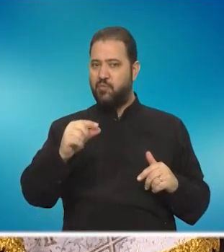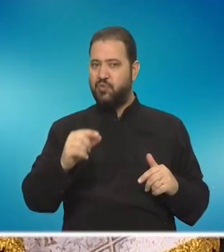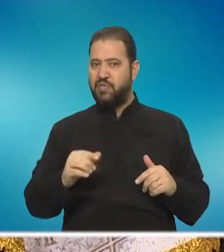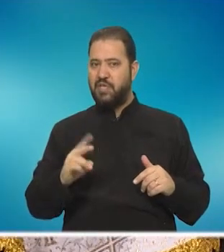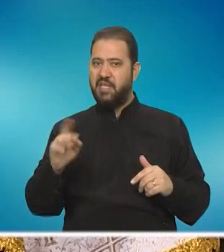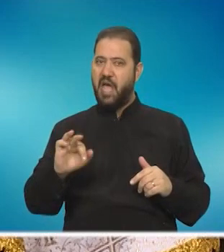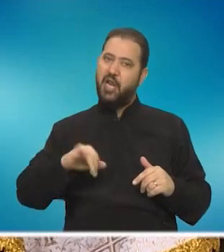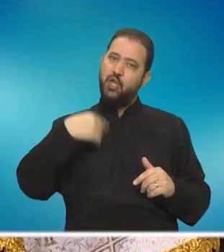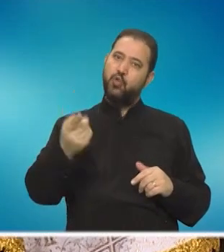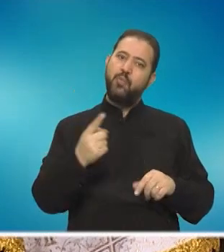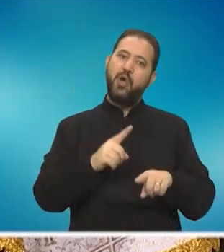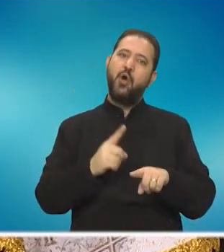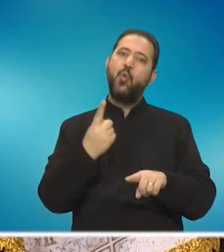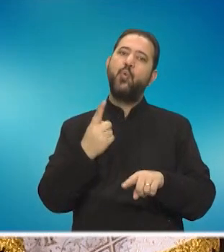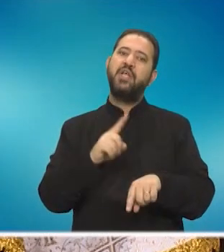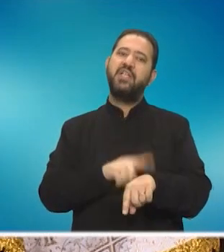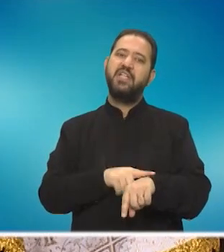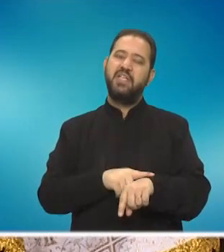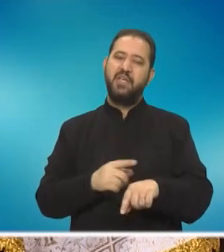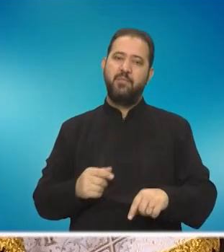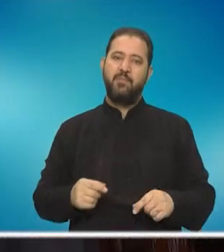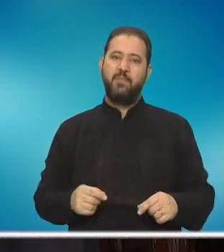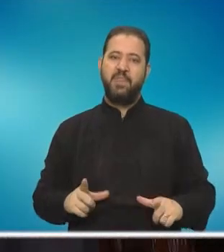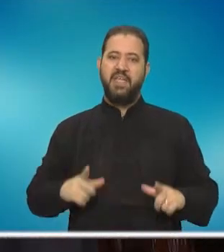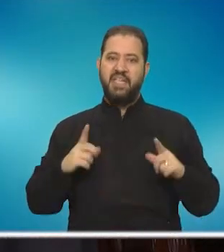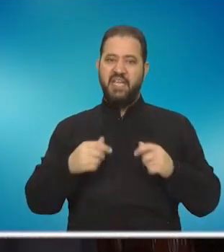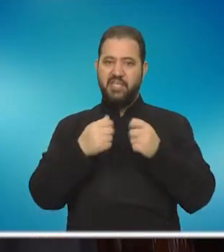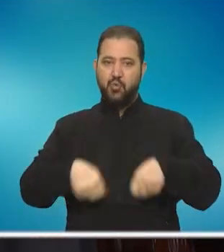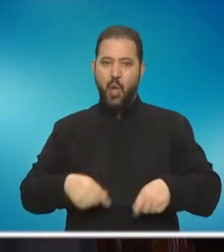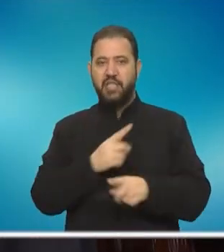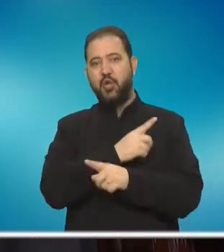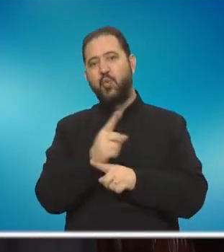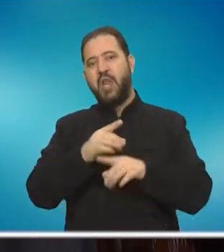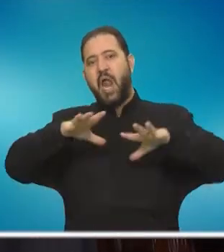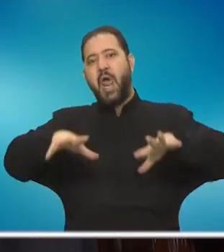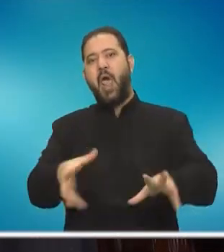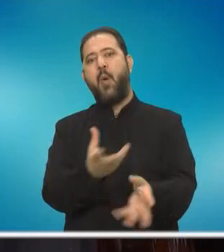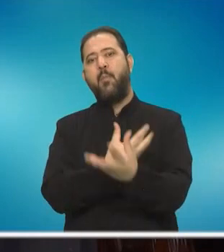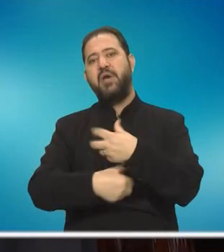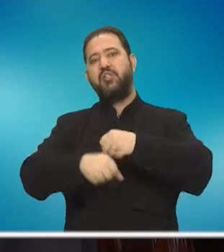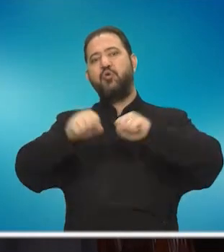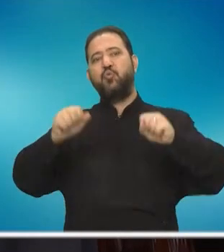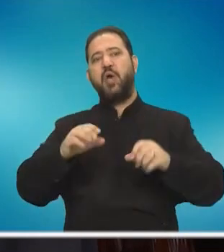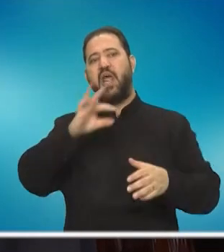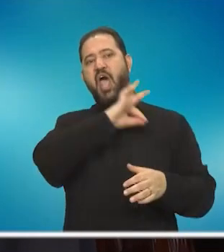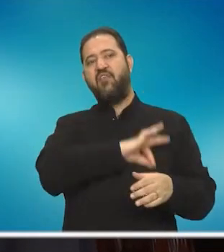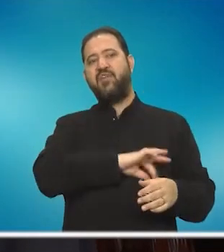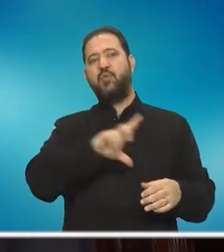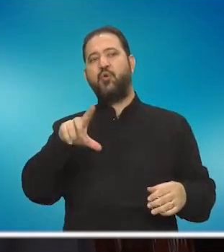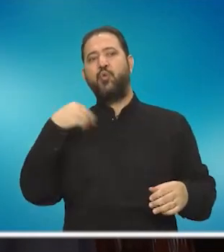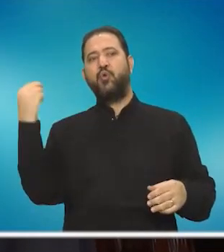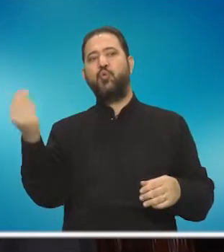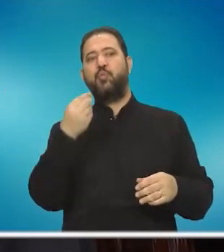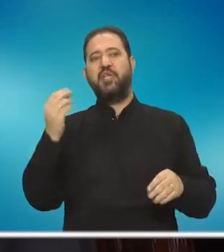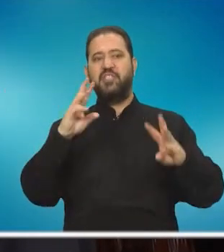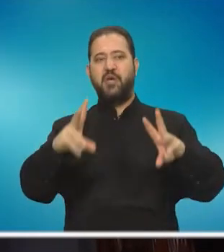dar ajung după un anumit timp să retrăiască pe de-a întreaga lucrare mântuitoare a Fiului lui Dumnezeu